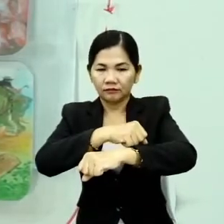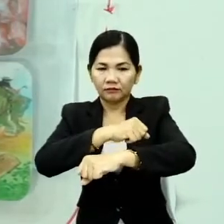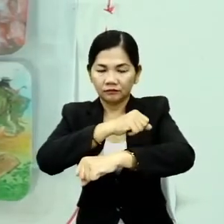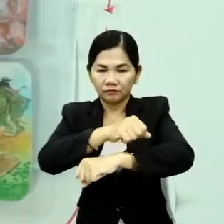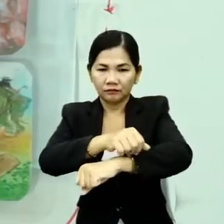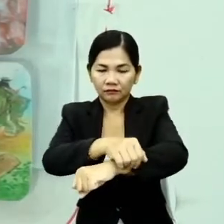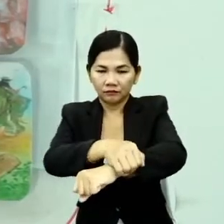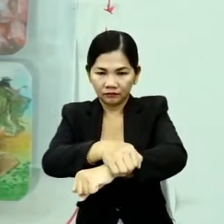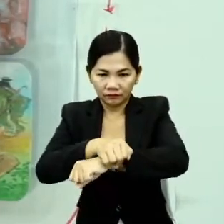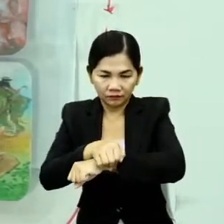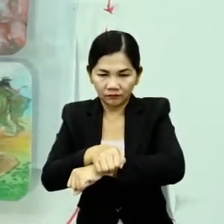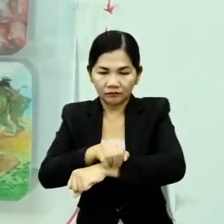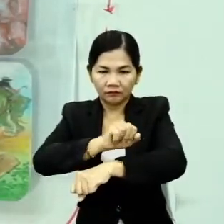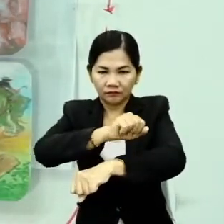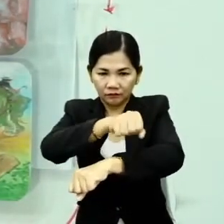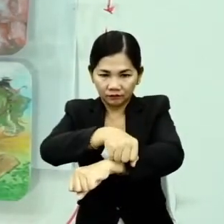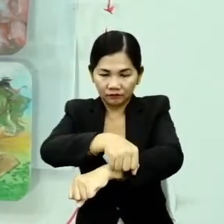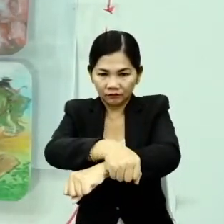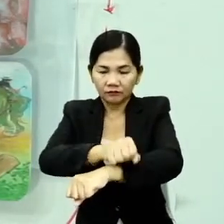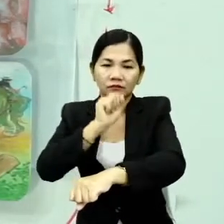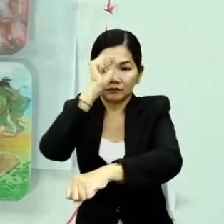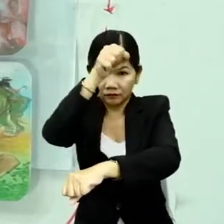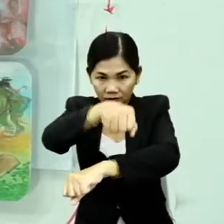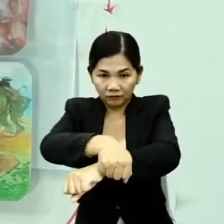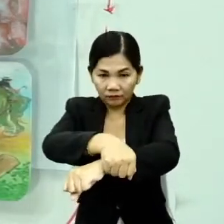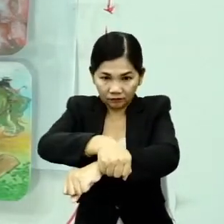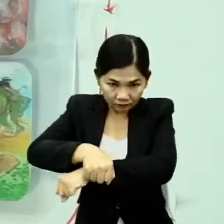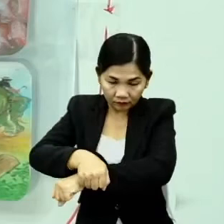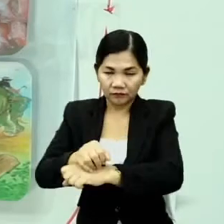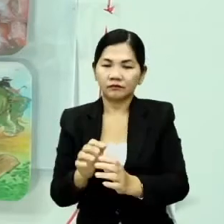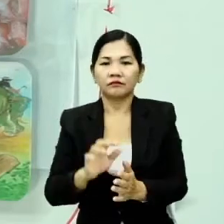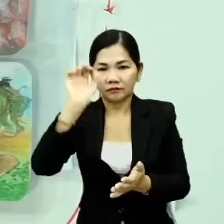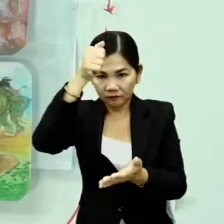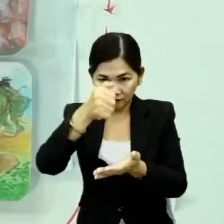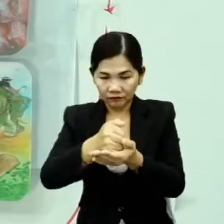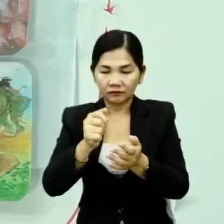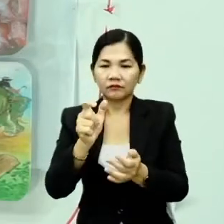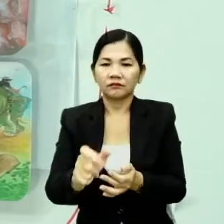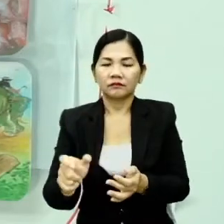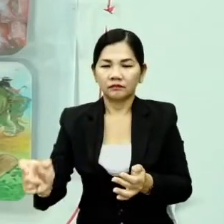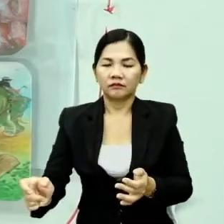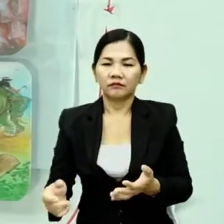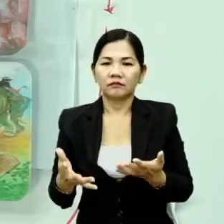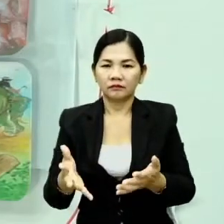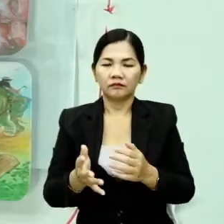giờ rụp hiệp này con sẵn kết mơ mơ ta kê ở đầm rấy nó đo bây giờ ai khá tất đo mà nổ dưỡng